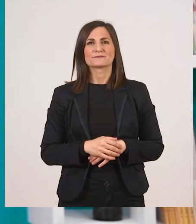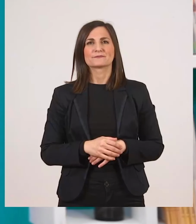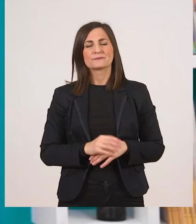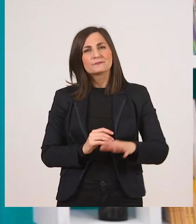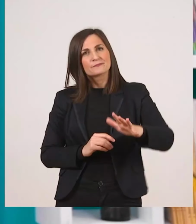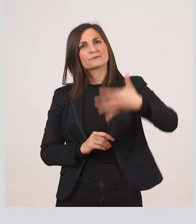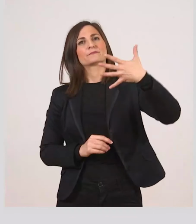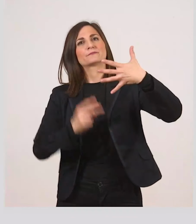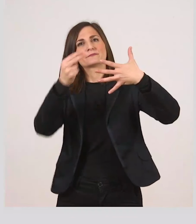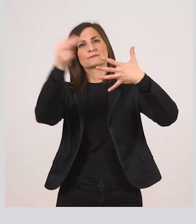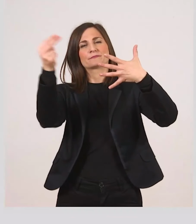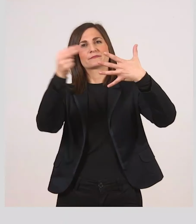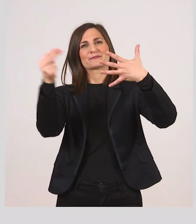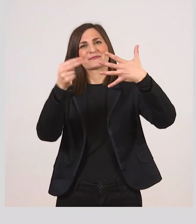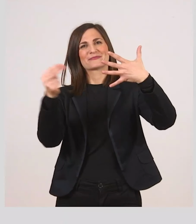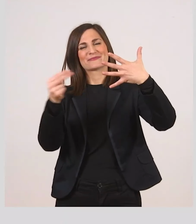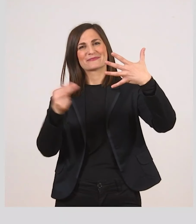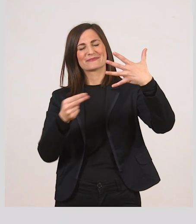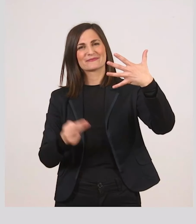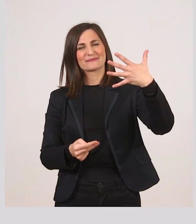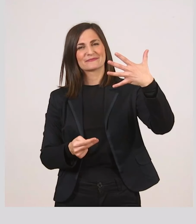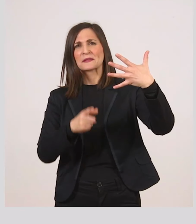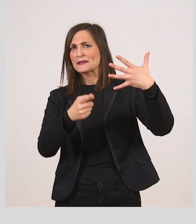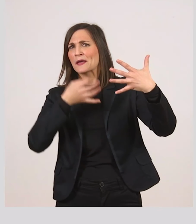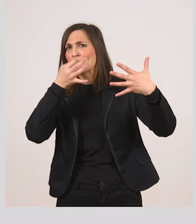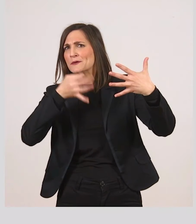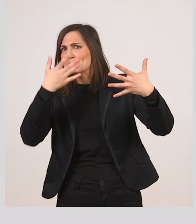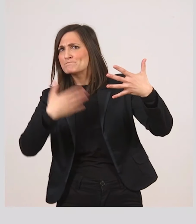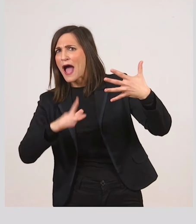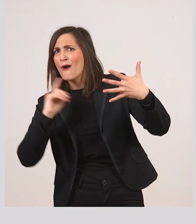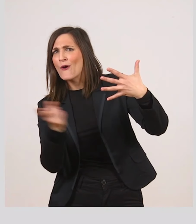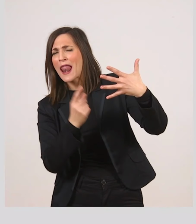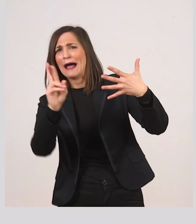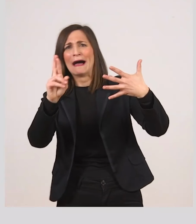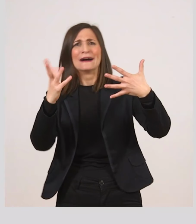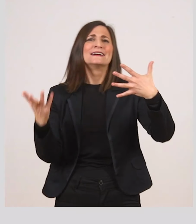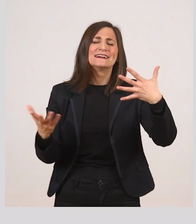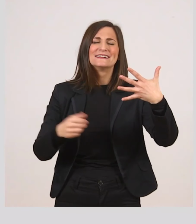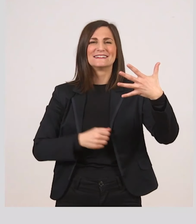Οι πρώτες πέντε είναι εδώ, σε αυτή τη διαφάνεια. Ελπίζω να μην έχω ξεχάσει να πω κάτι.